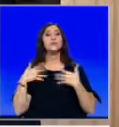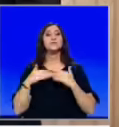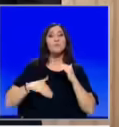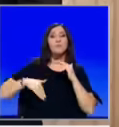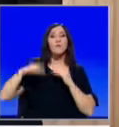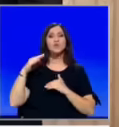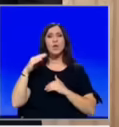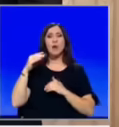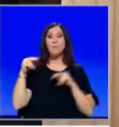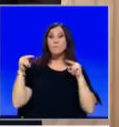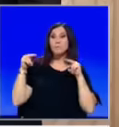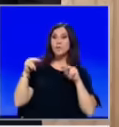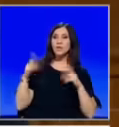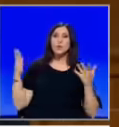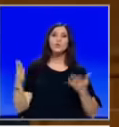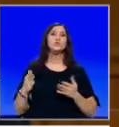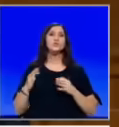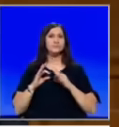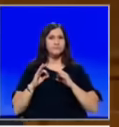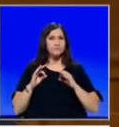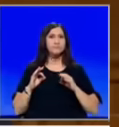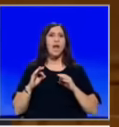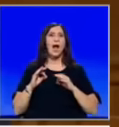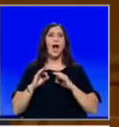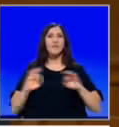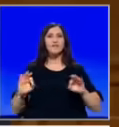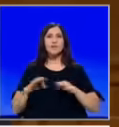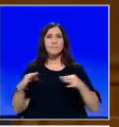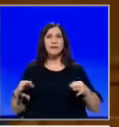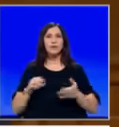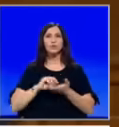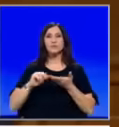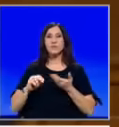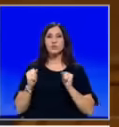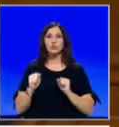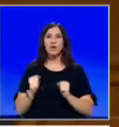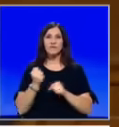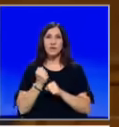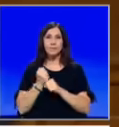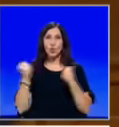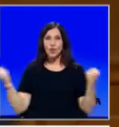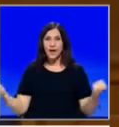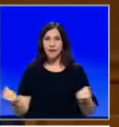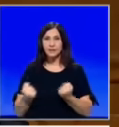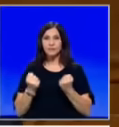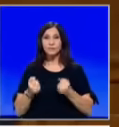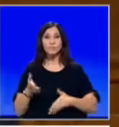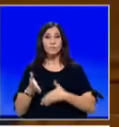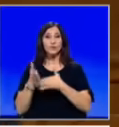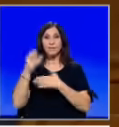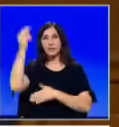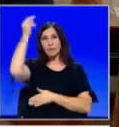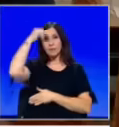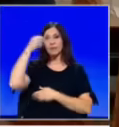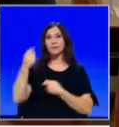повишена бдителност и адекватни мерки. От администрацията се очаква да работи активно за подкрепа на